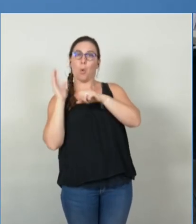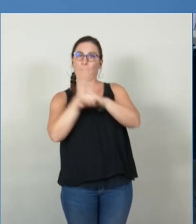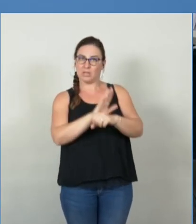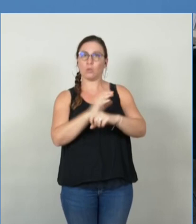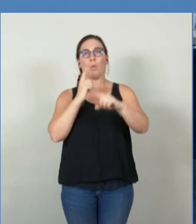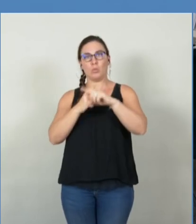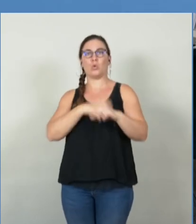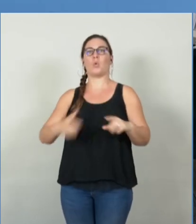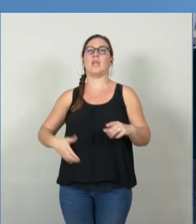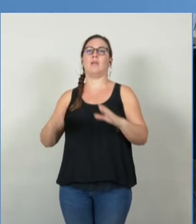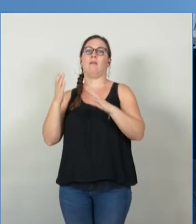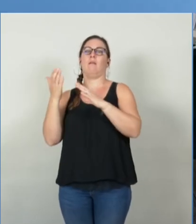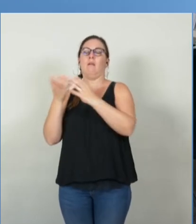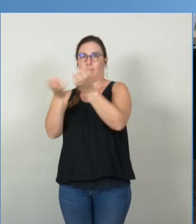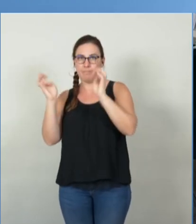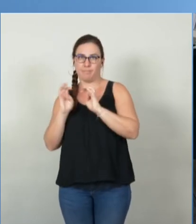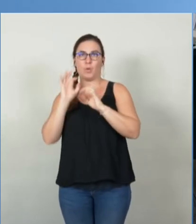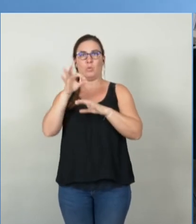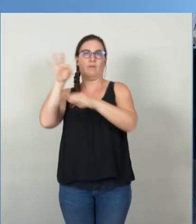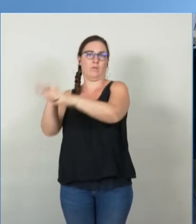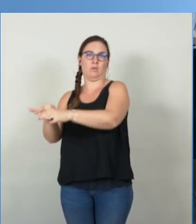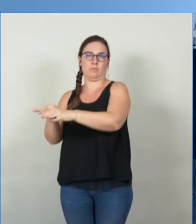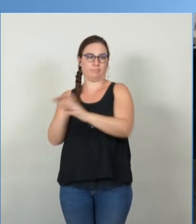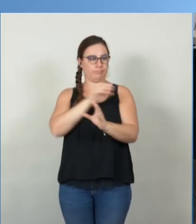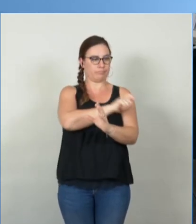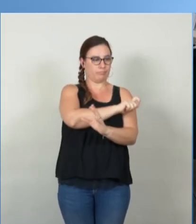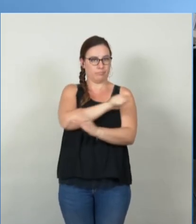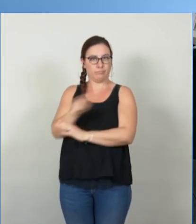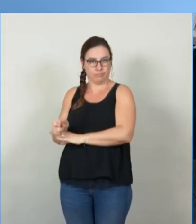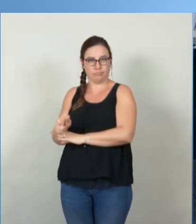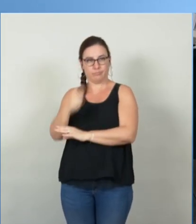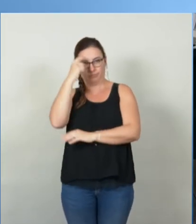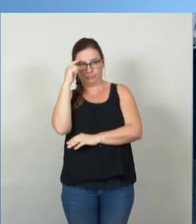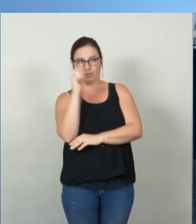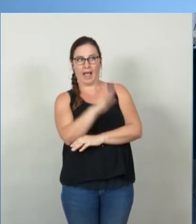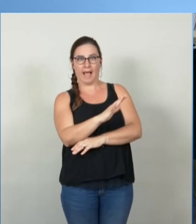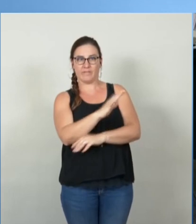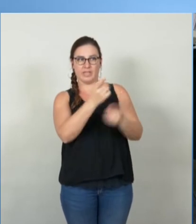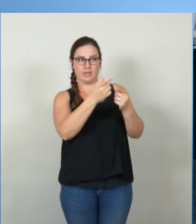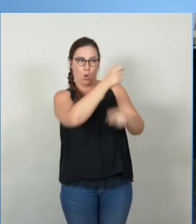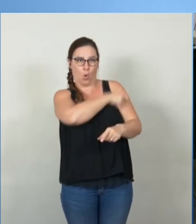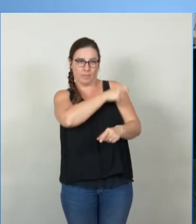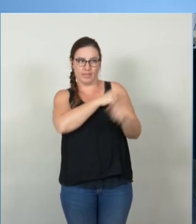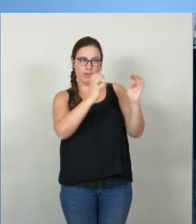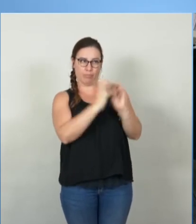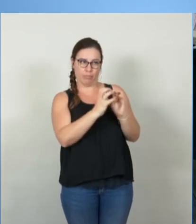municipal nous avons jusqu'ici toujours respecter la vie du comité d'avis et élaborer de façon collégiale vous êtes bien